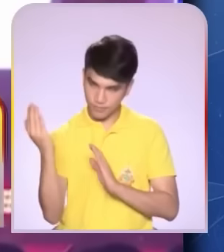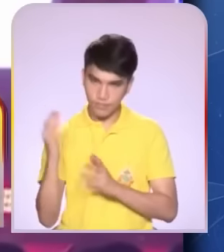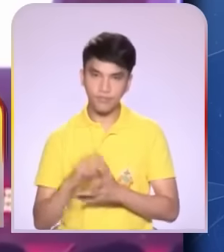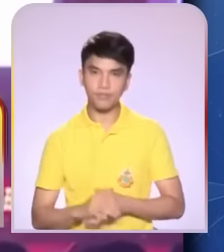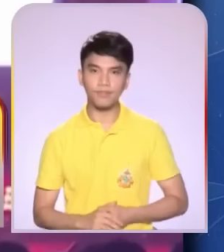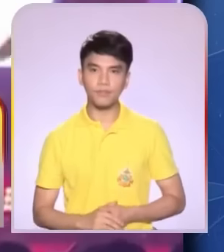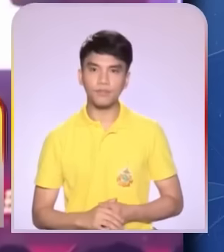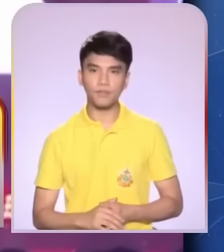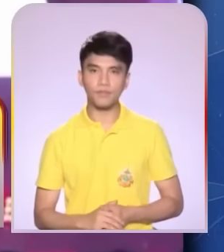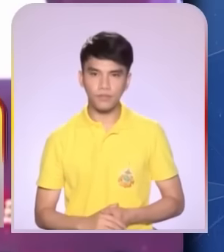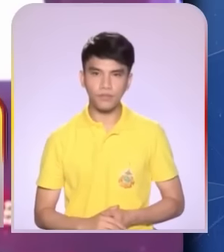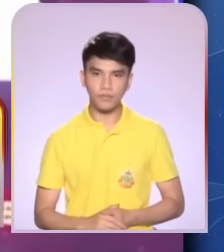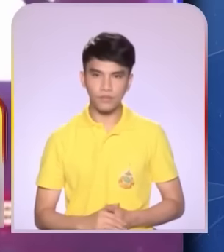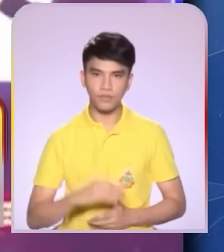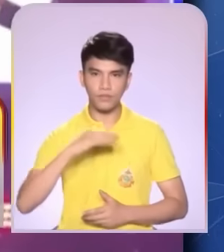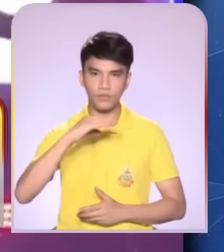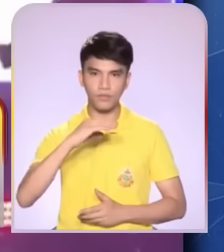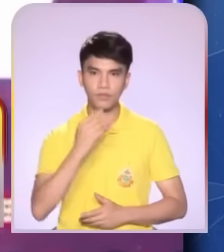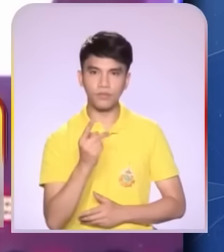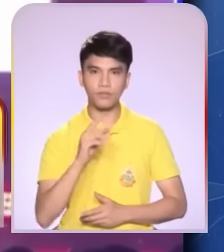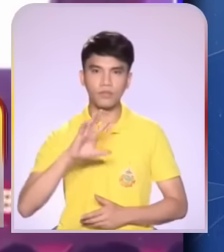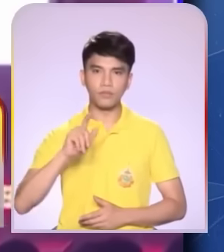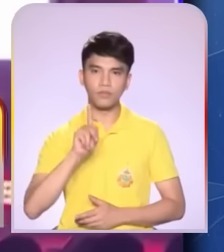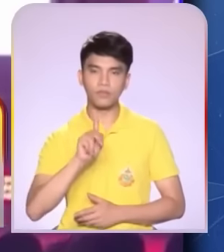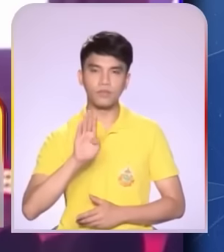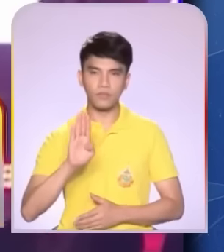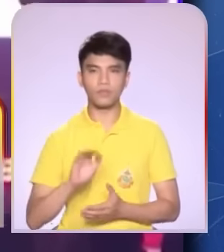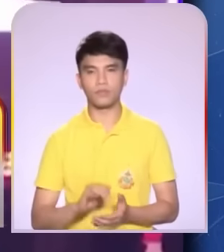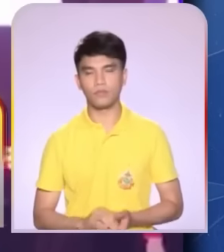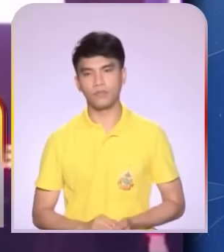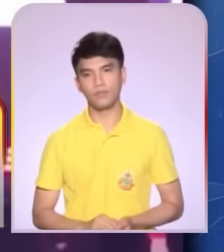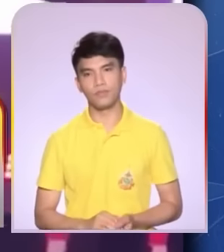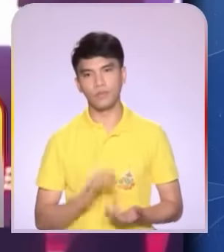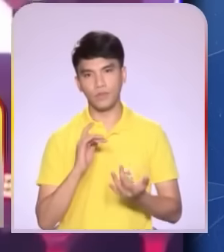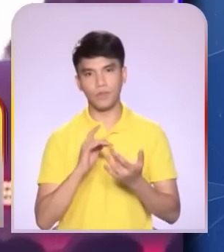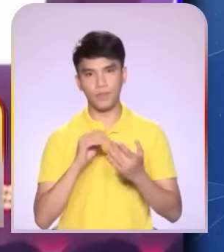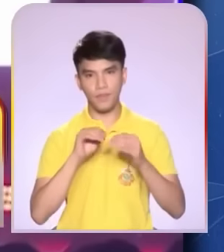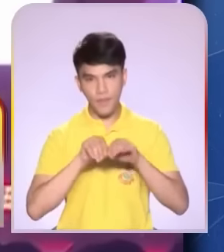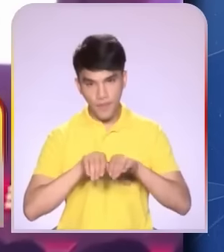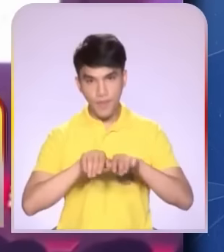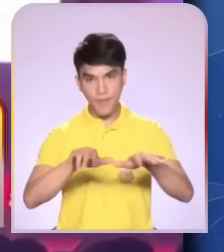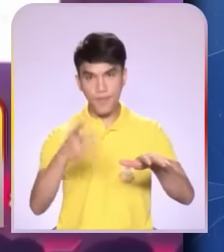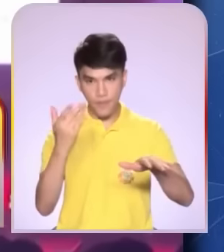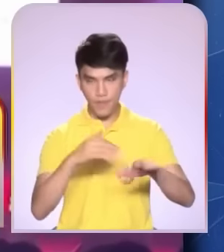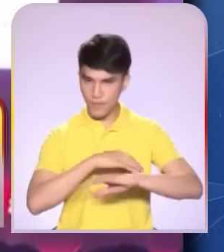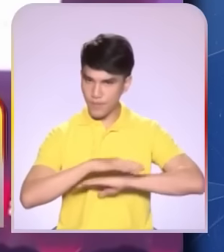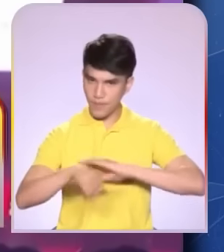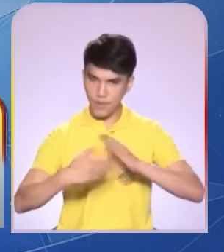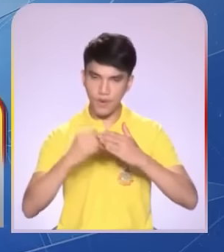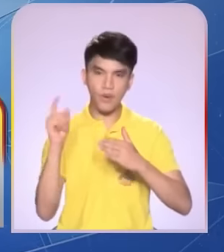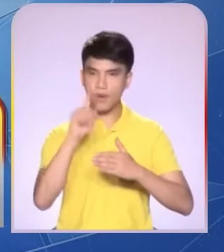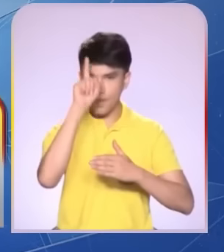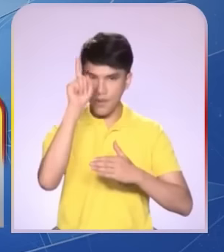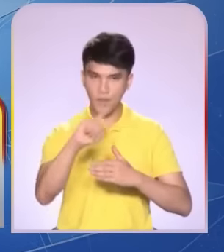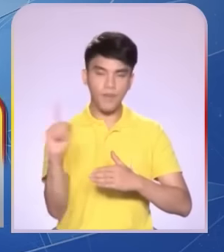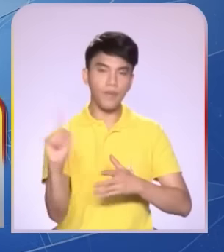ยนะแล้วระบุสถานะว่าเป็นโค้ชกบสอนออนไลน์ค่ะพอทีนี้พอคลิปนี้มันถูกเผยแพร่ออกมาก็ทำเอาหลายคนตั้งข้อส